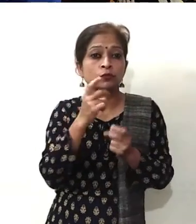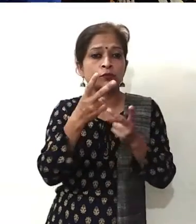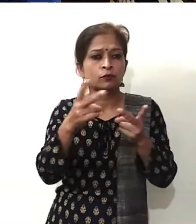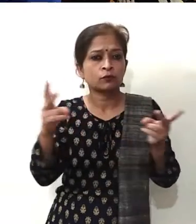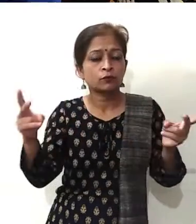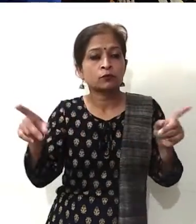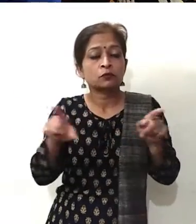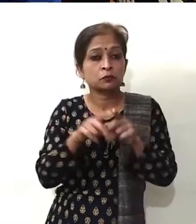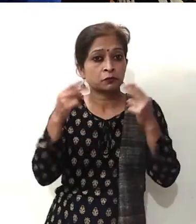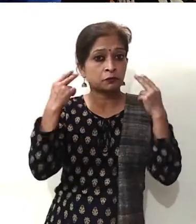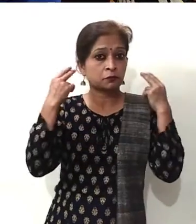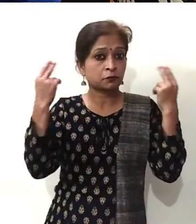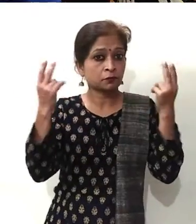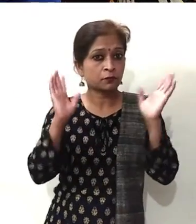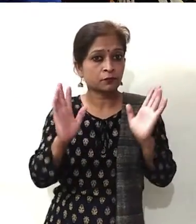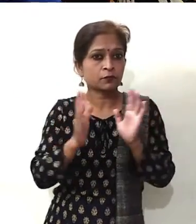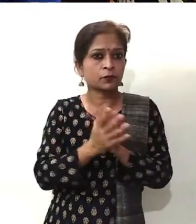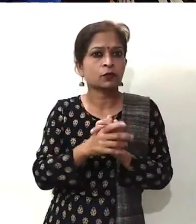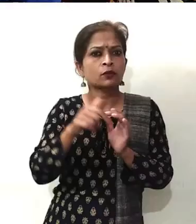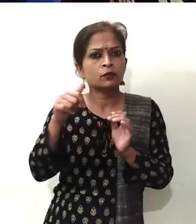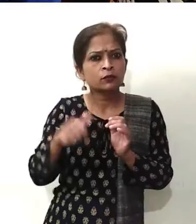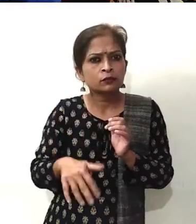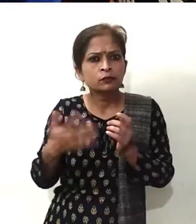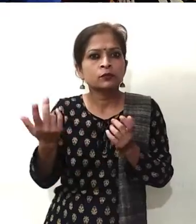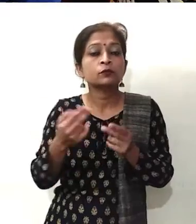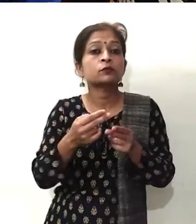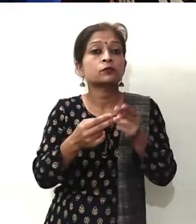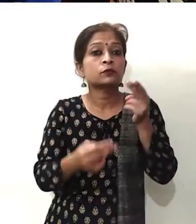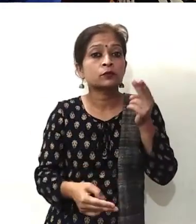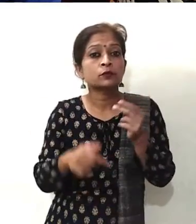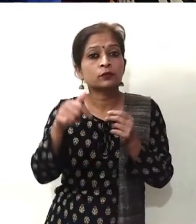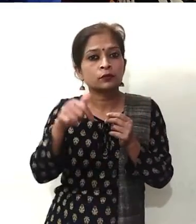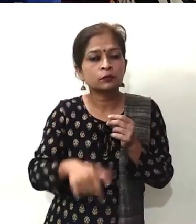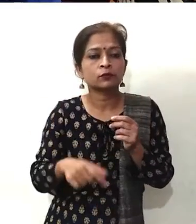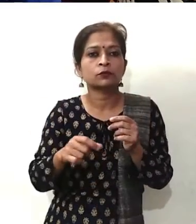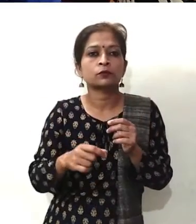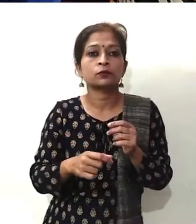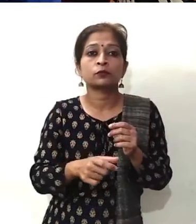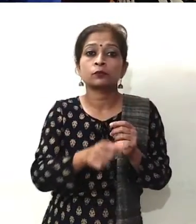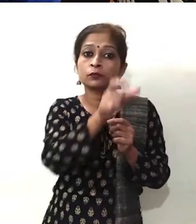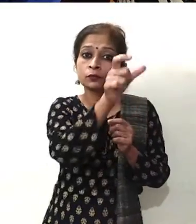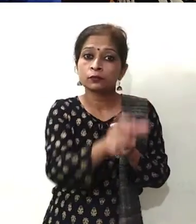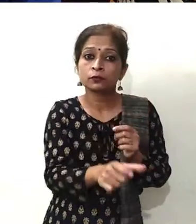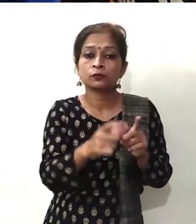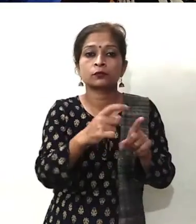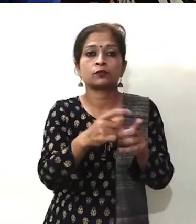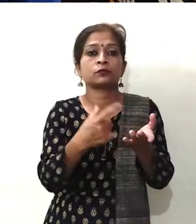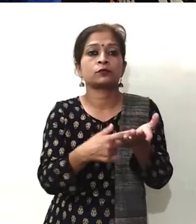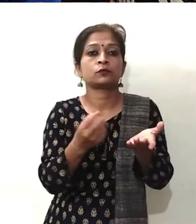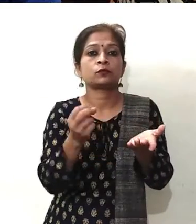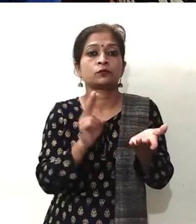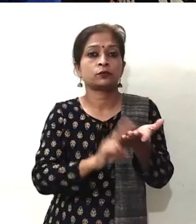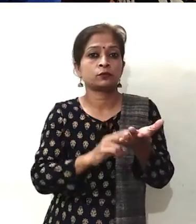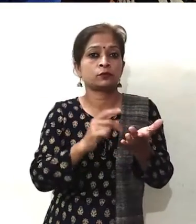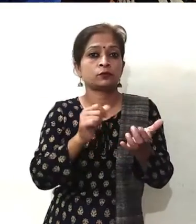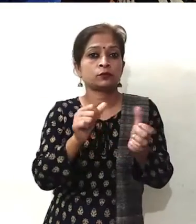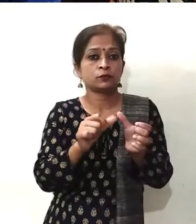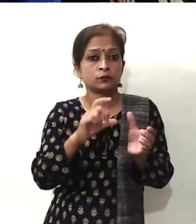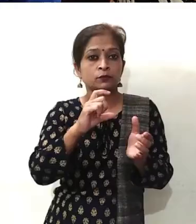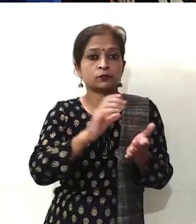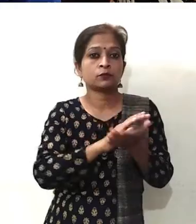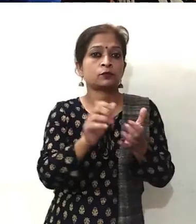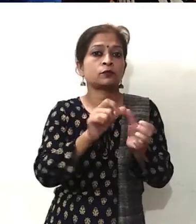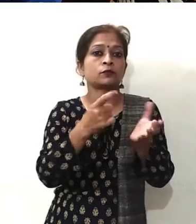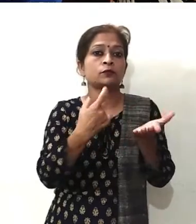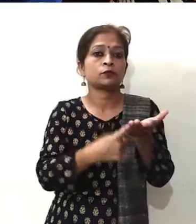के समान चमक रहा है। तो क्यों ना आज की कहानी गुरु द्रोणाचार्य के शिष्य एकलव्य, जिसका अंगूठा गुरु द्रोण